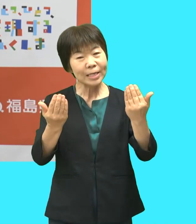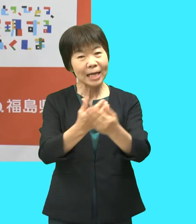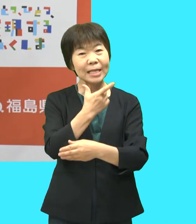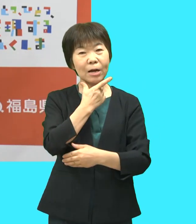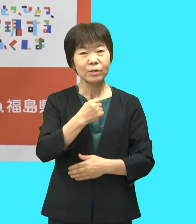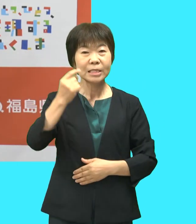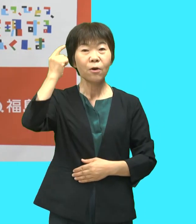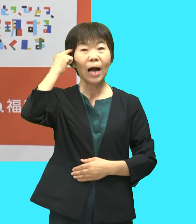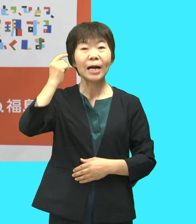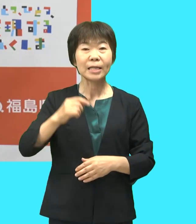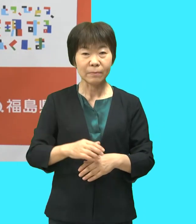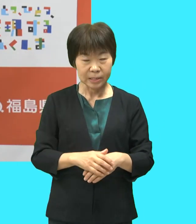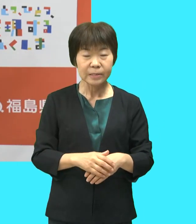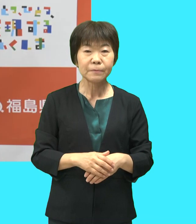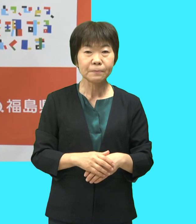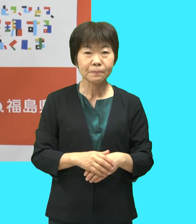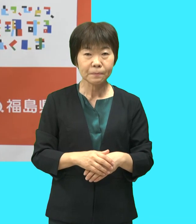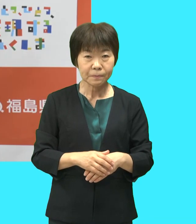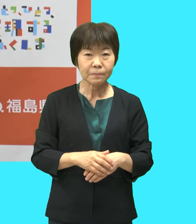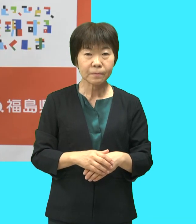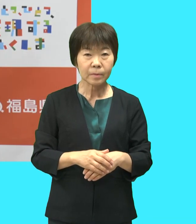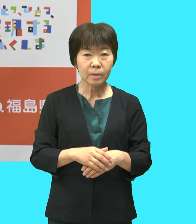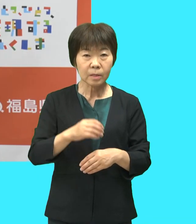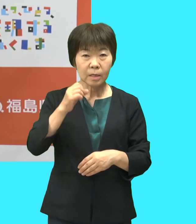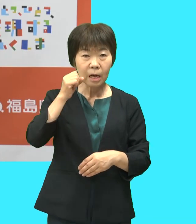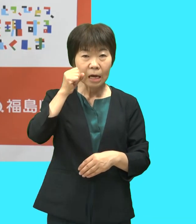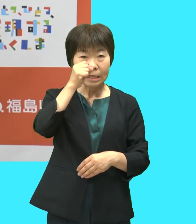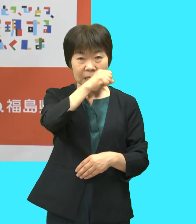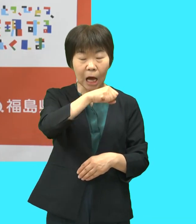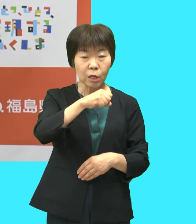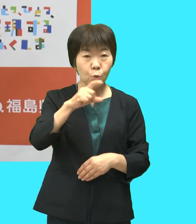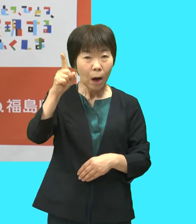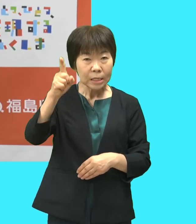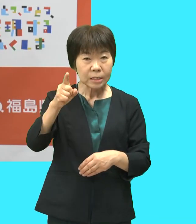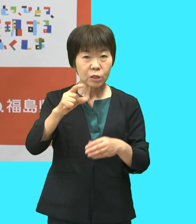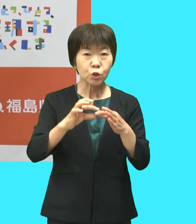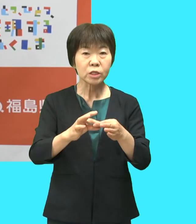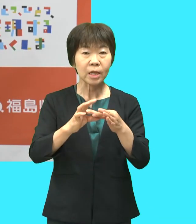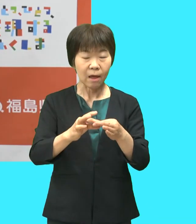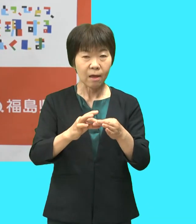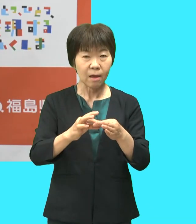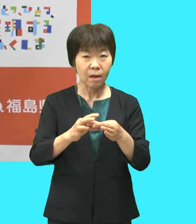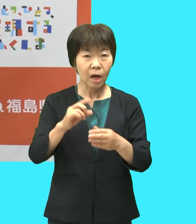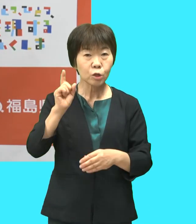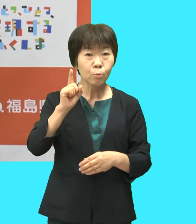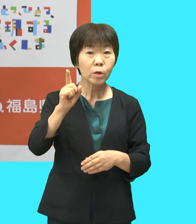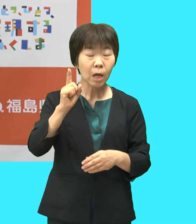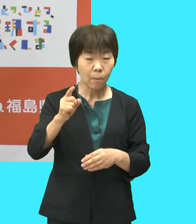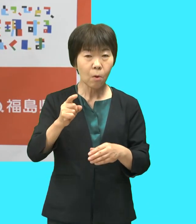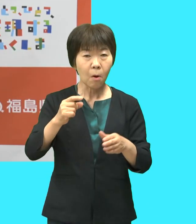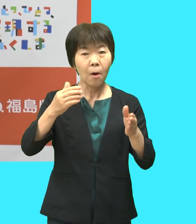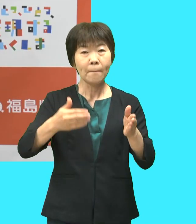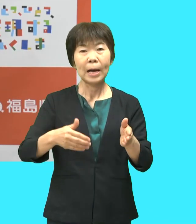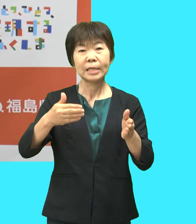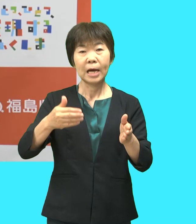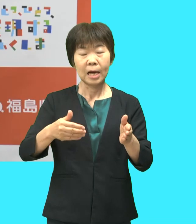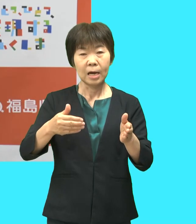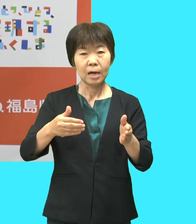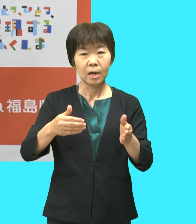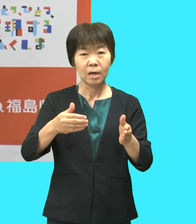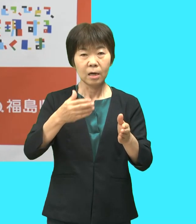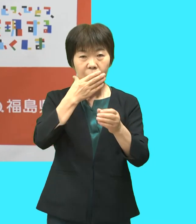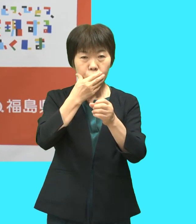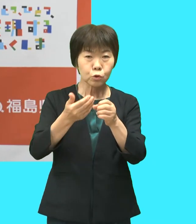考えております。そして台湾の関係でございます。台湾においてもいまだ福島